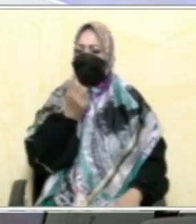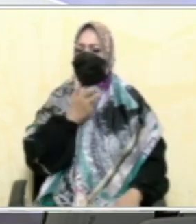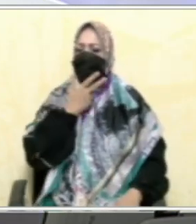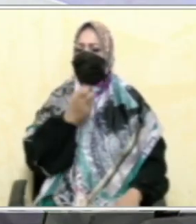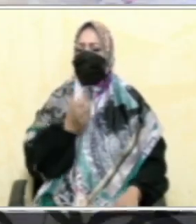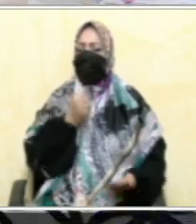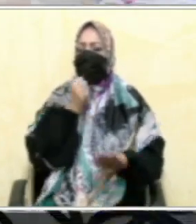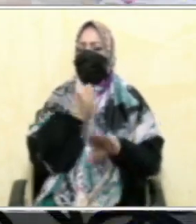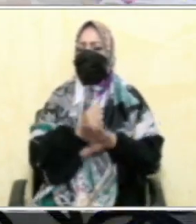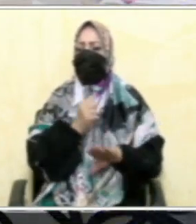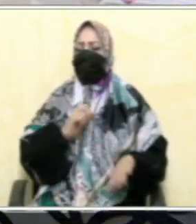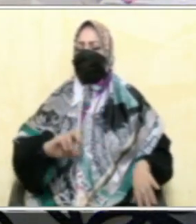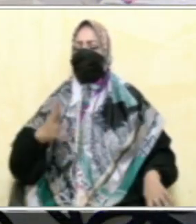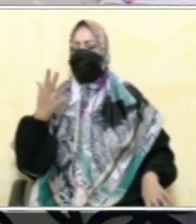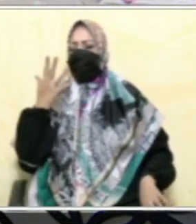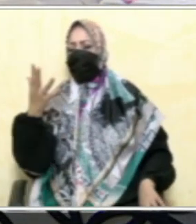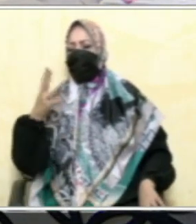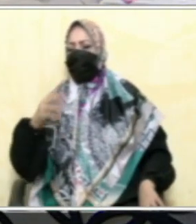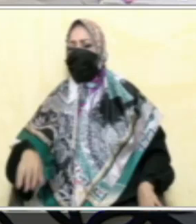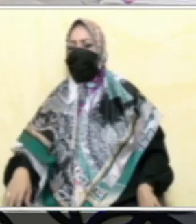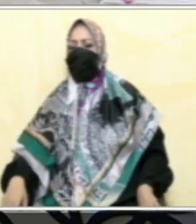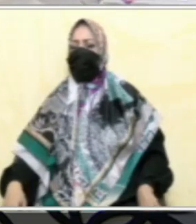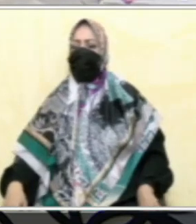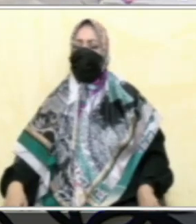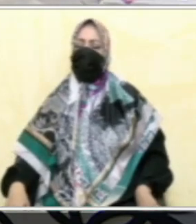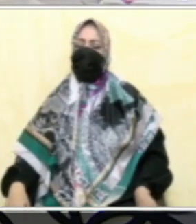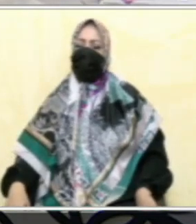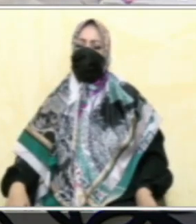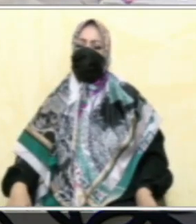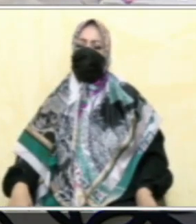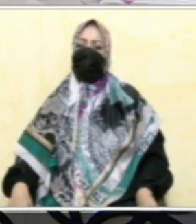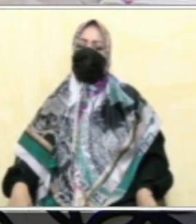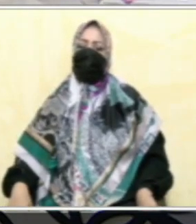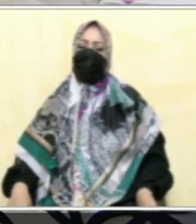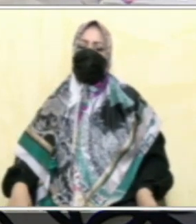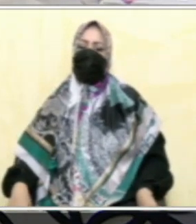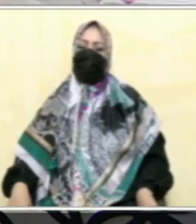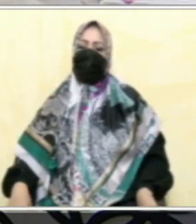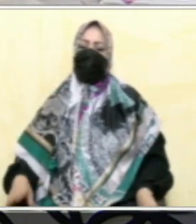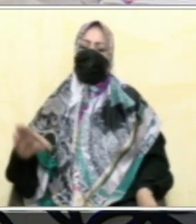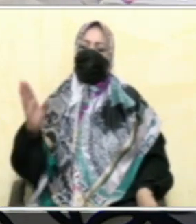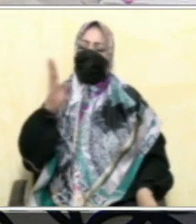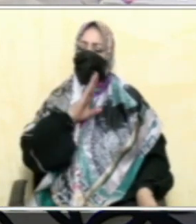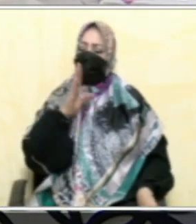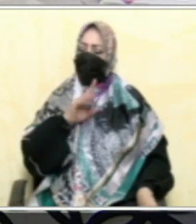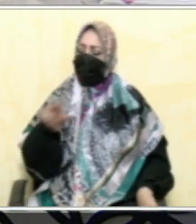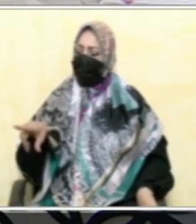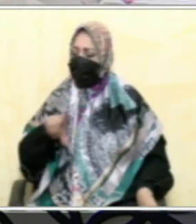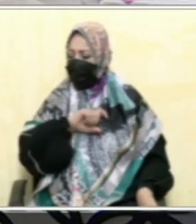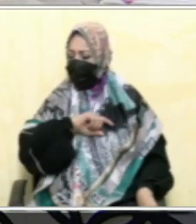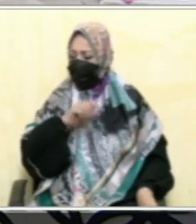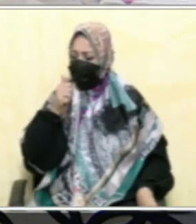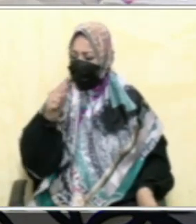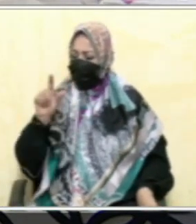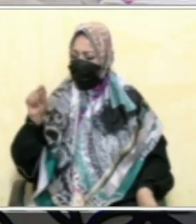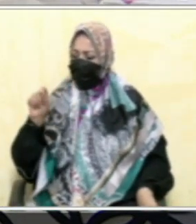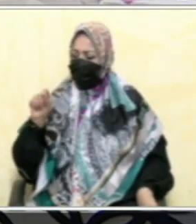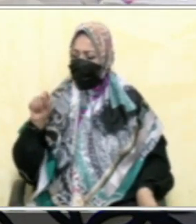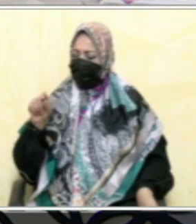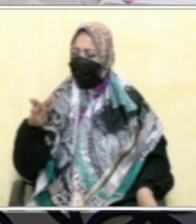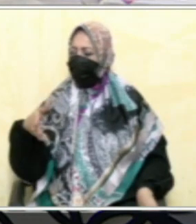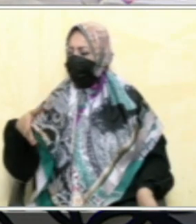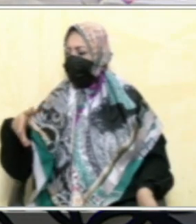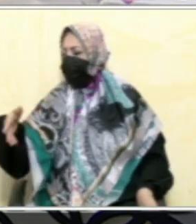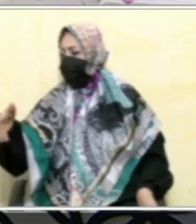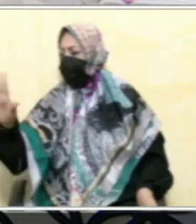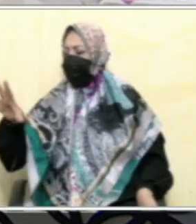خرج بجهده وبعرق جبينه وأصبحت تغشش فيها للطلبة وتقول واللي ما فهمت السؤال رقم اثنين الجواب كذا